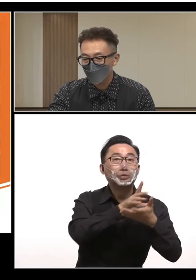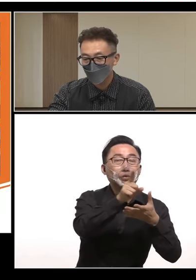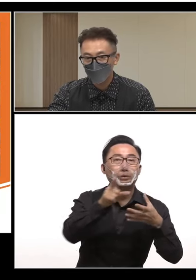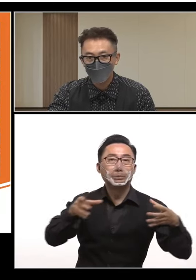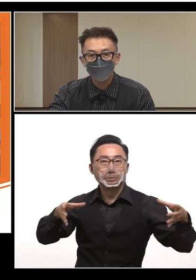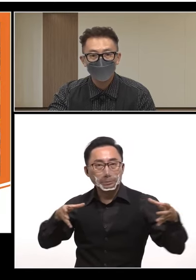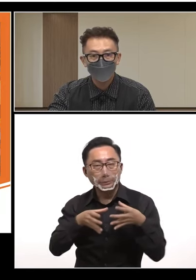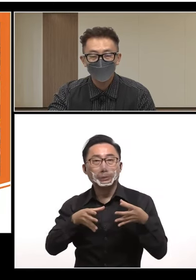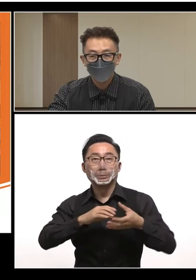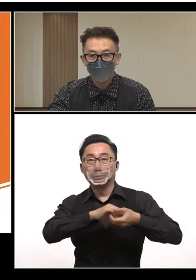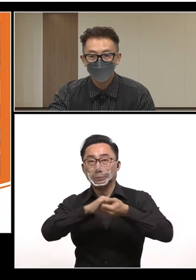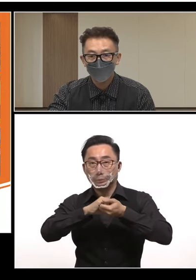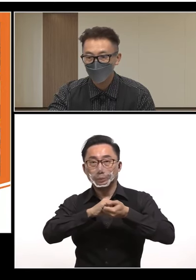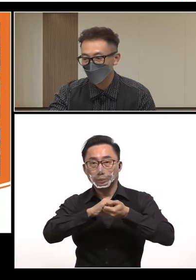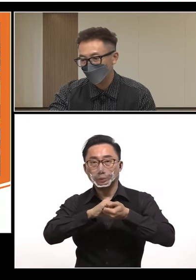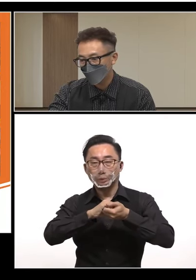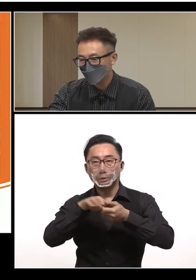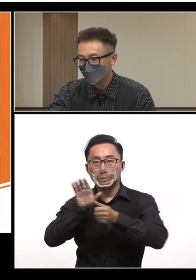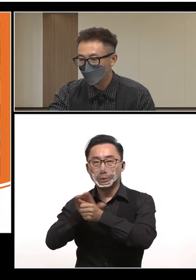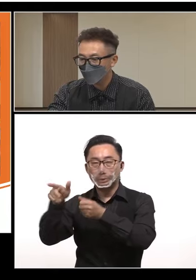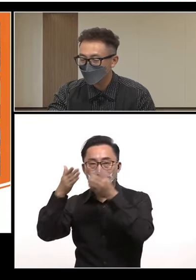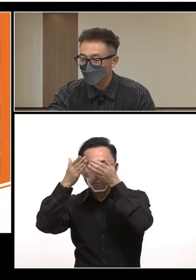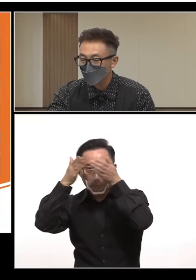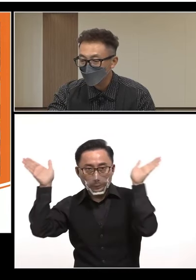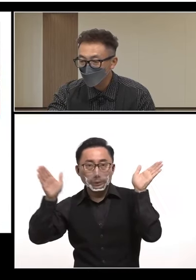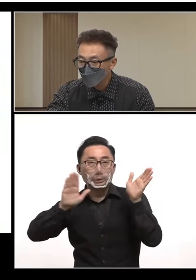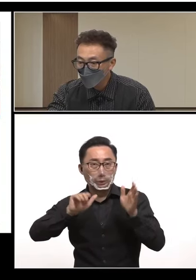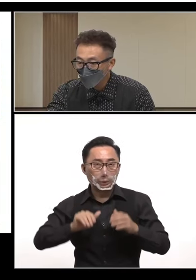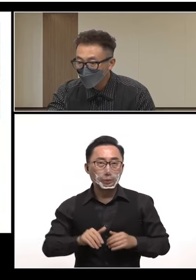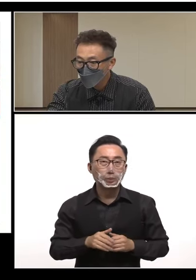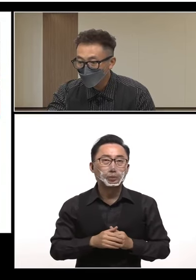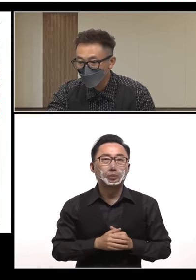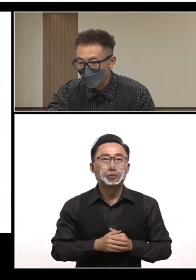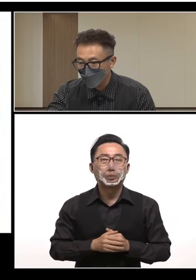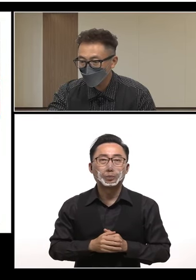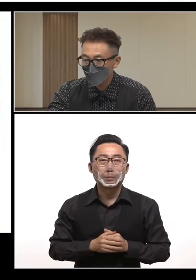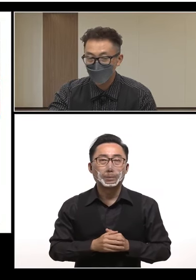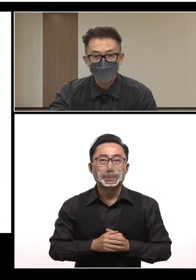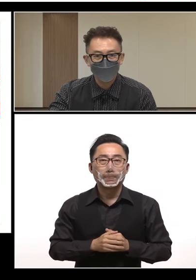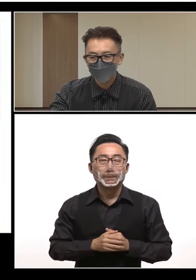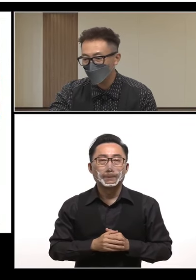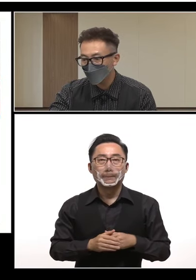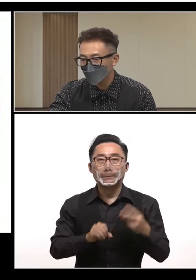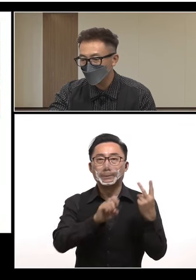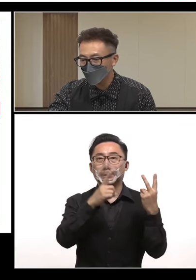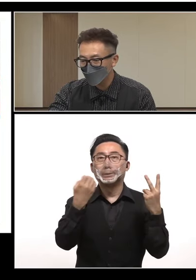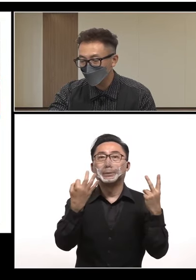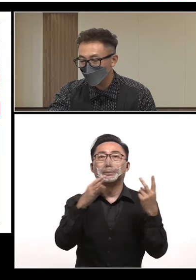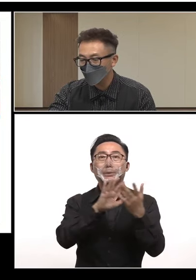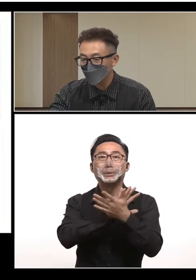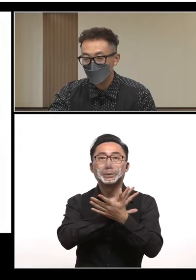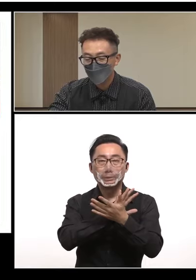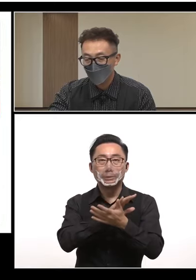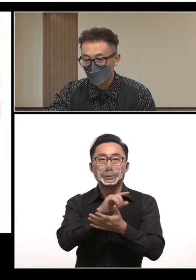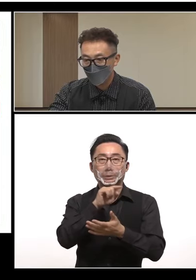到一齊去到表演啦，去到擴闊佢哋嘅眼界啦。咁咧2013年啦，咁呢個係